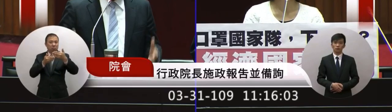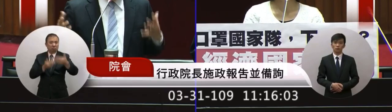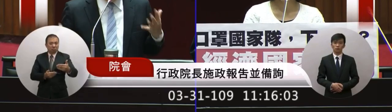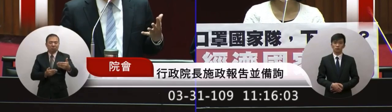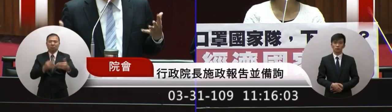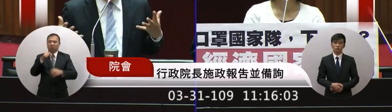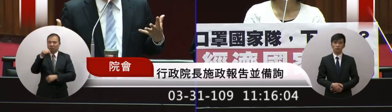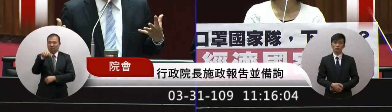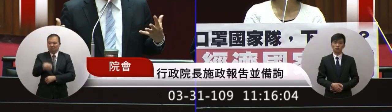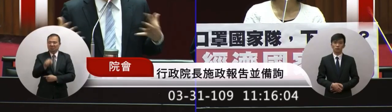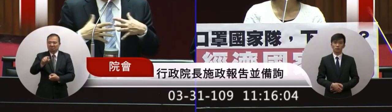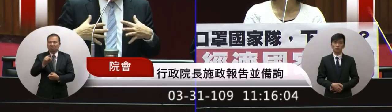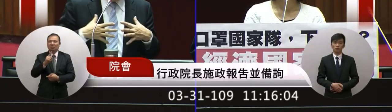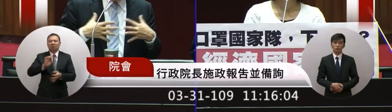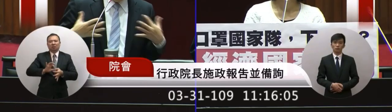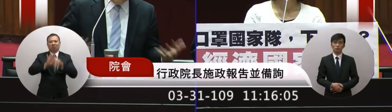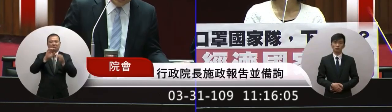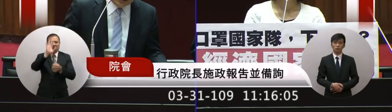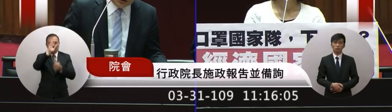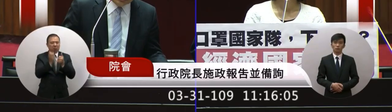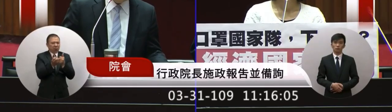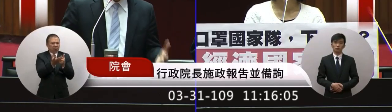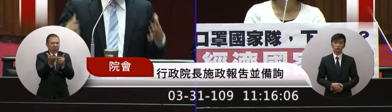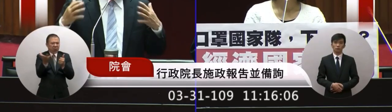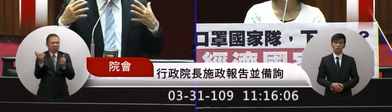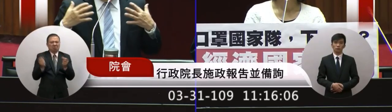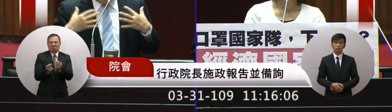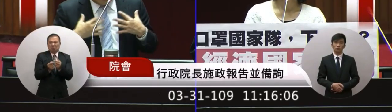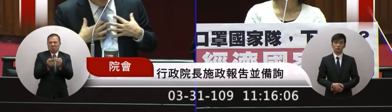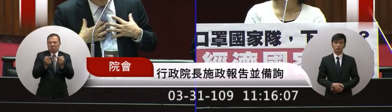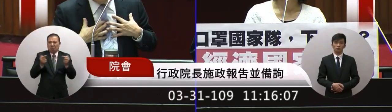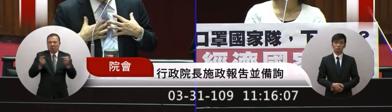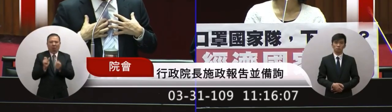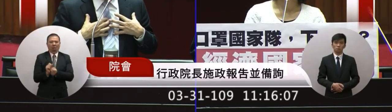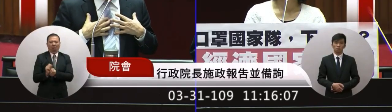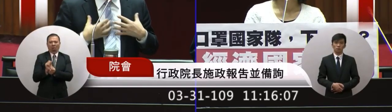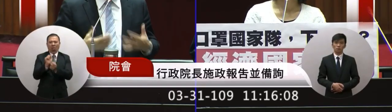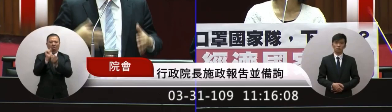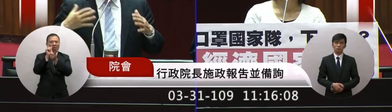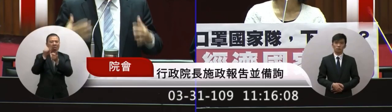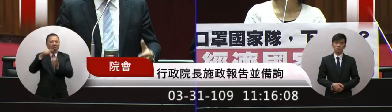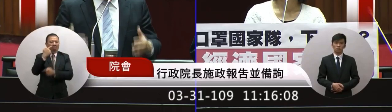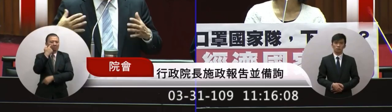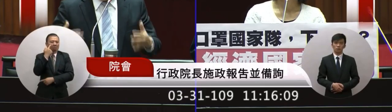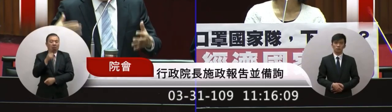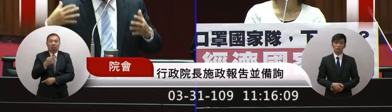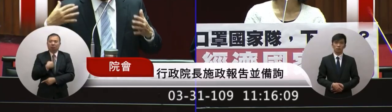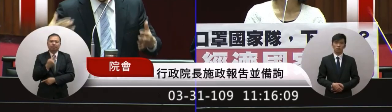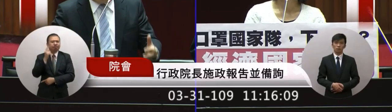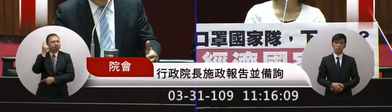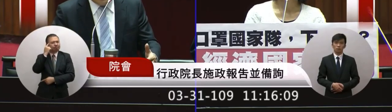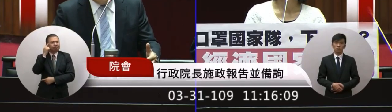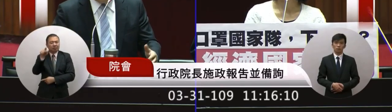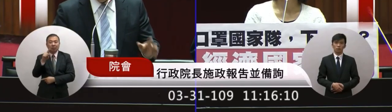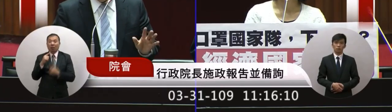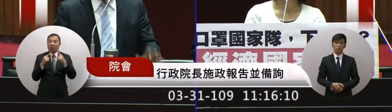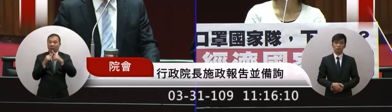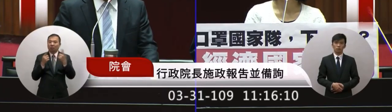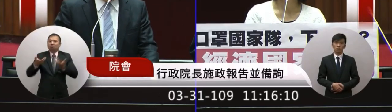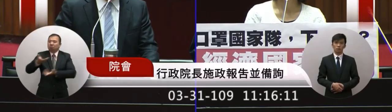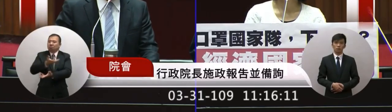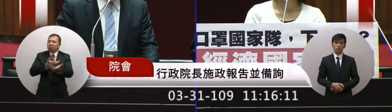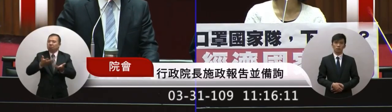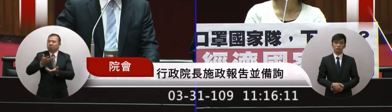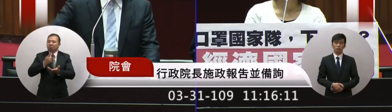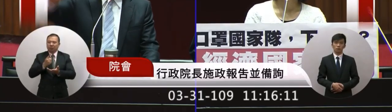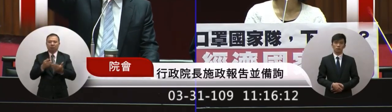于疫情变化越来越严峻，而我们也觉得怎么样做好管理确